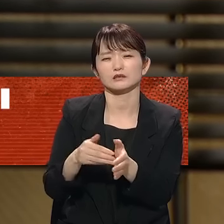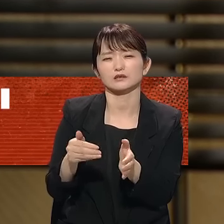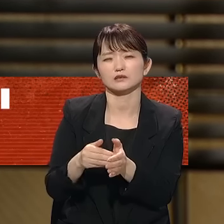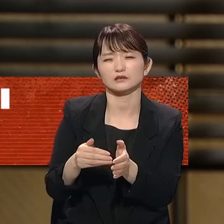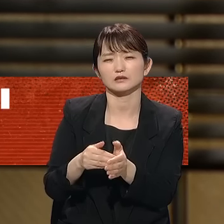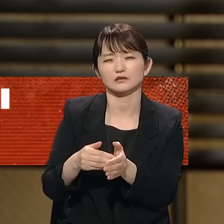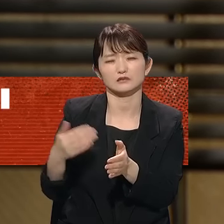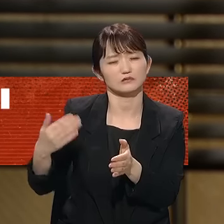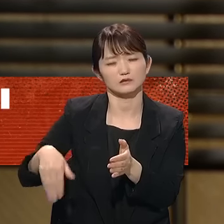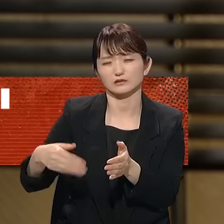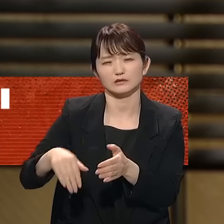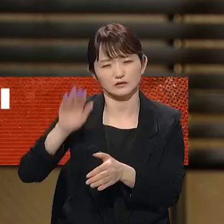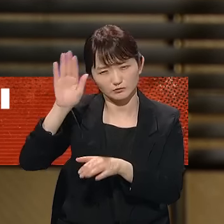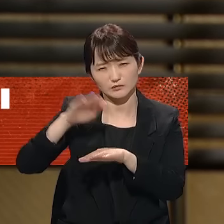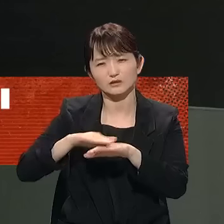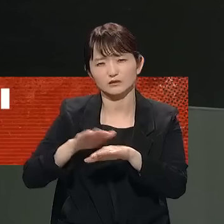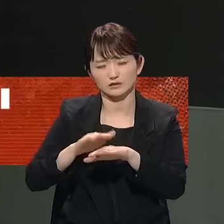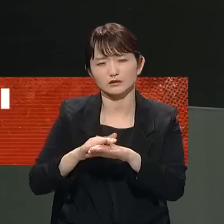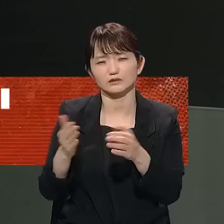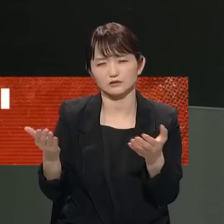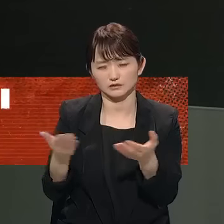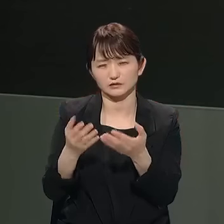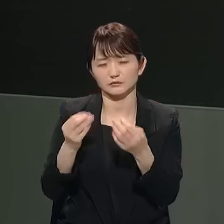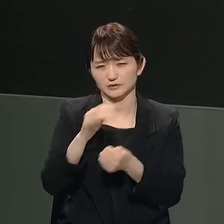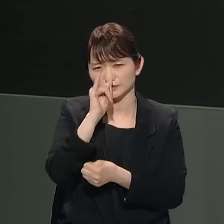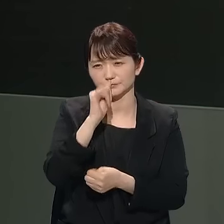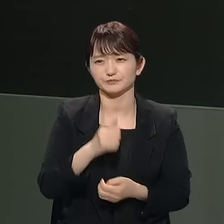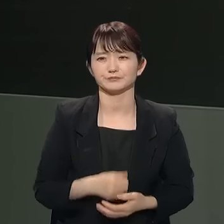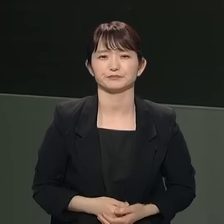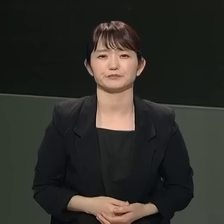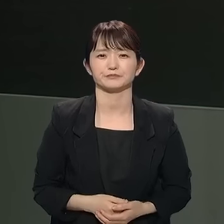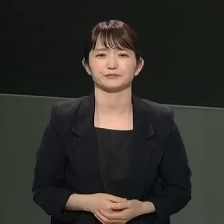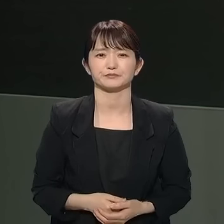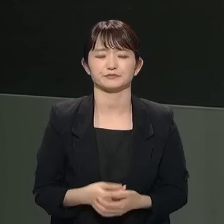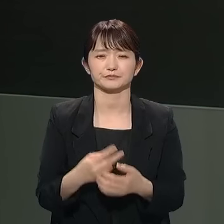앞으로도 좀 갈 길이 많이 멀어요. 그렇군요. 알겠습니다. 자, 다음 또 이어가죠.